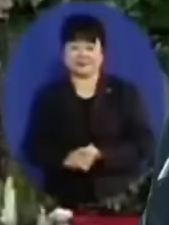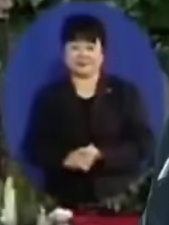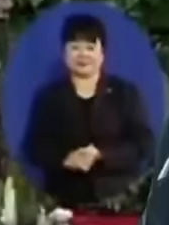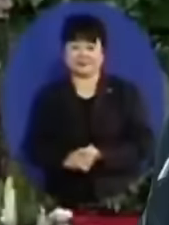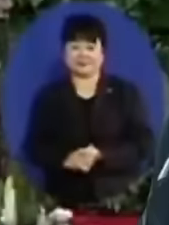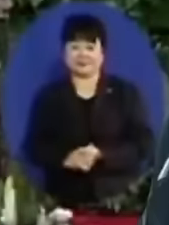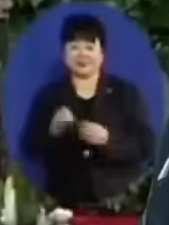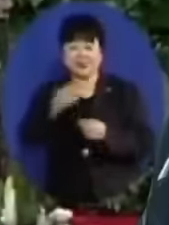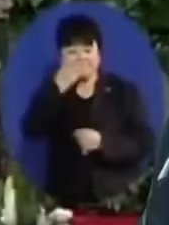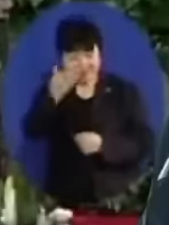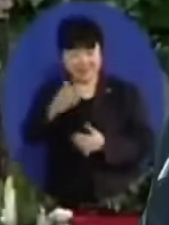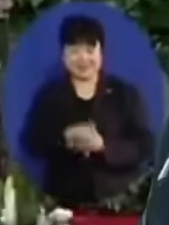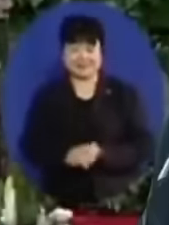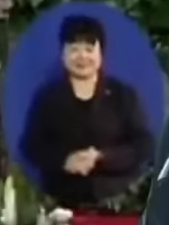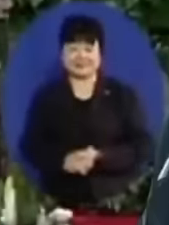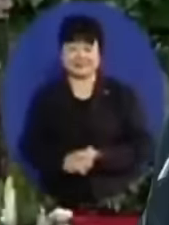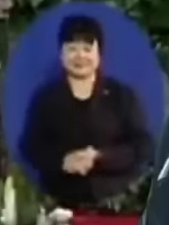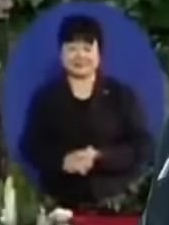응답하는 것입니다.